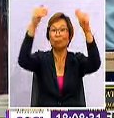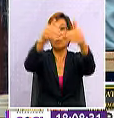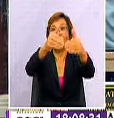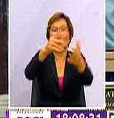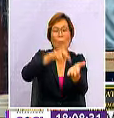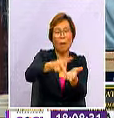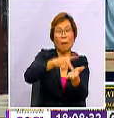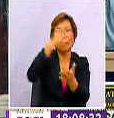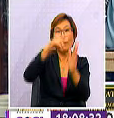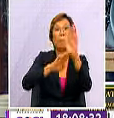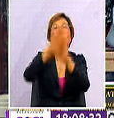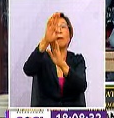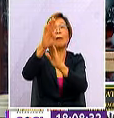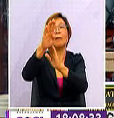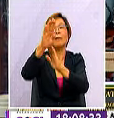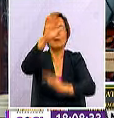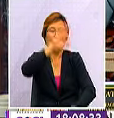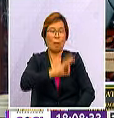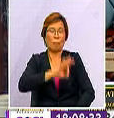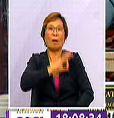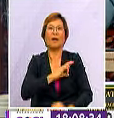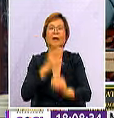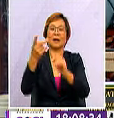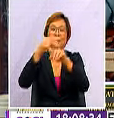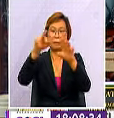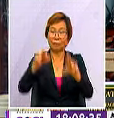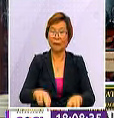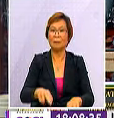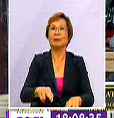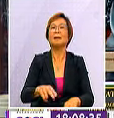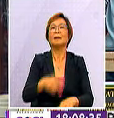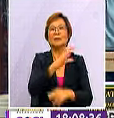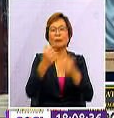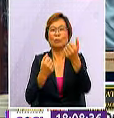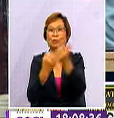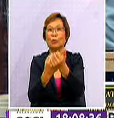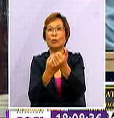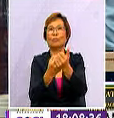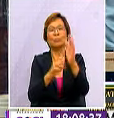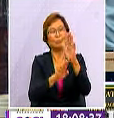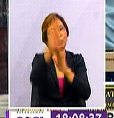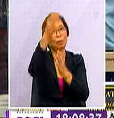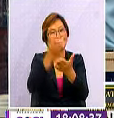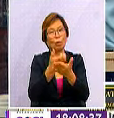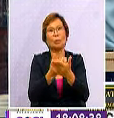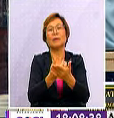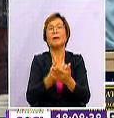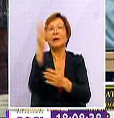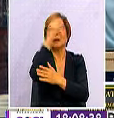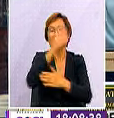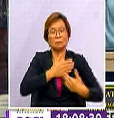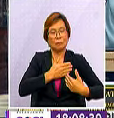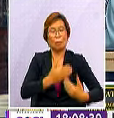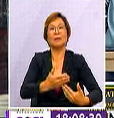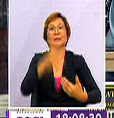kepada perbelanjaan pembangunan yang memberi manfaat besar kepada rakyat dan menyokong momentum pertumbuhan ekonomi. Kerajaan